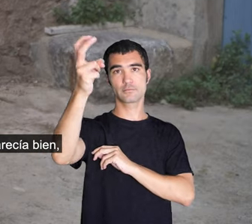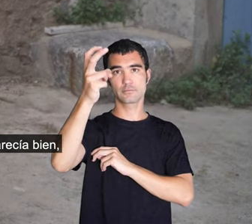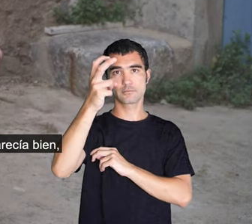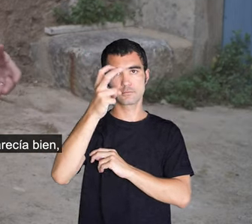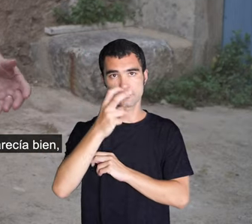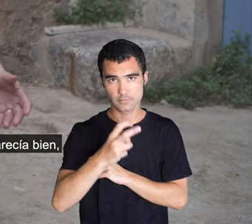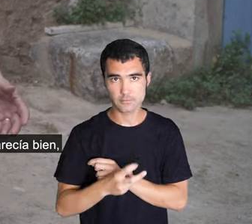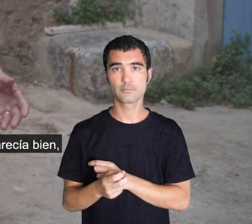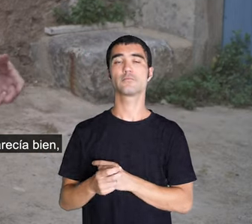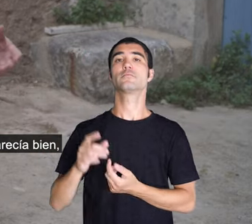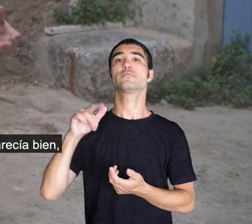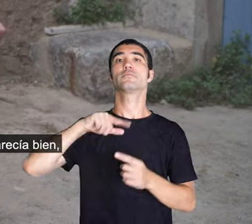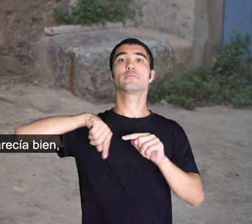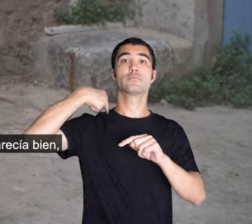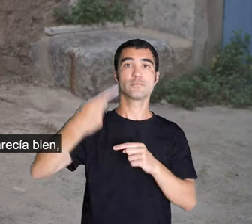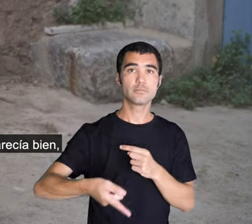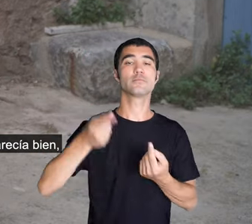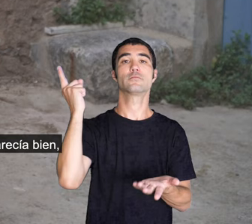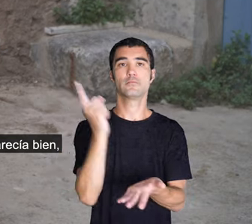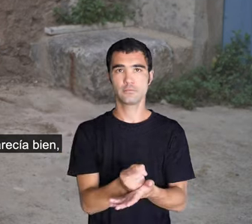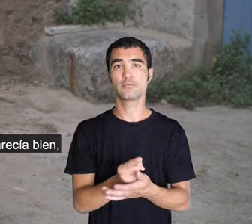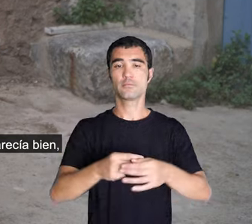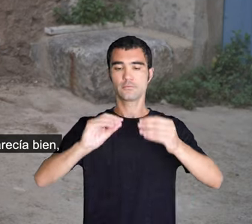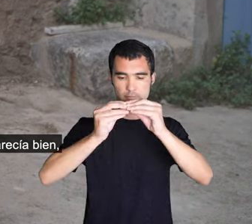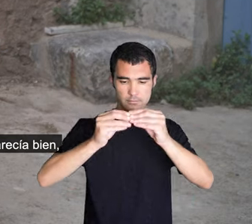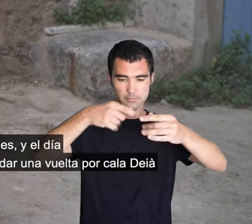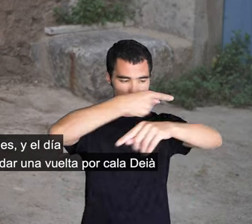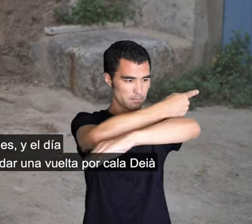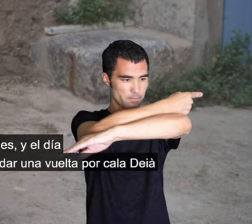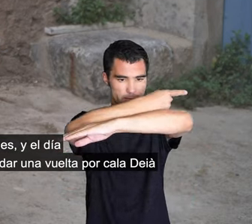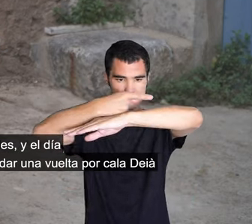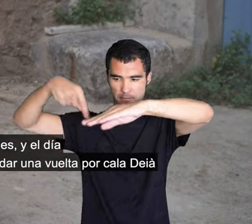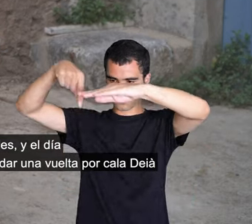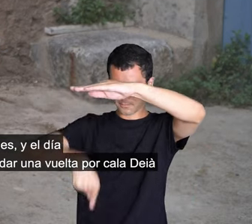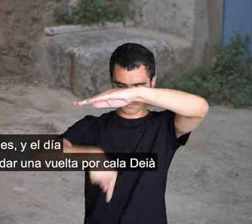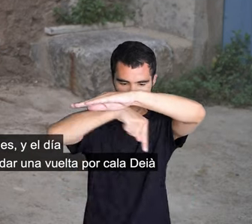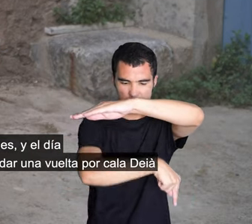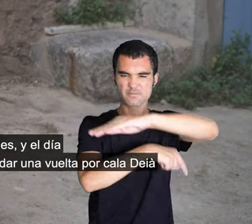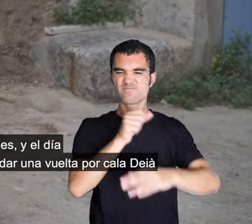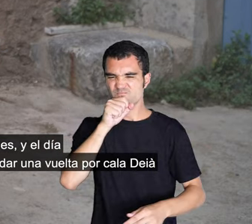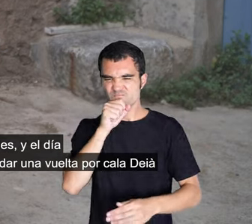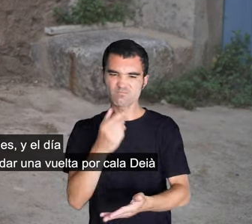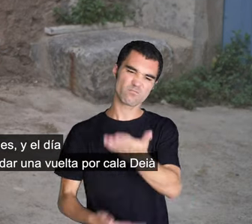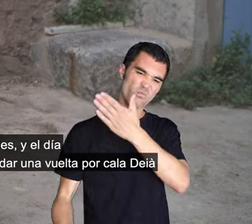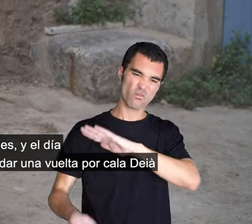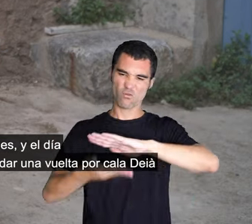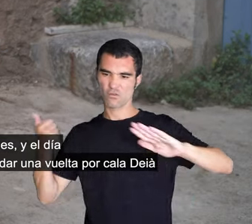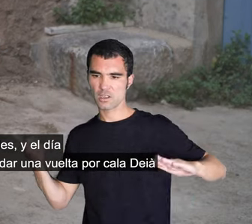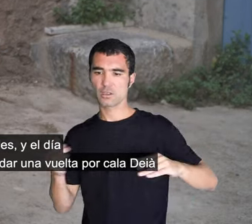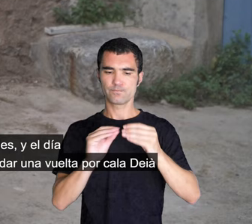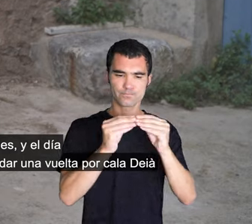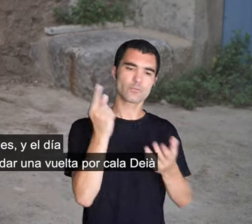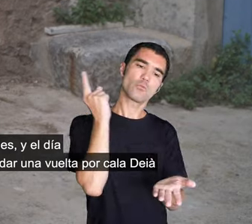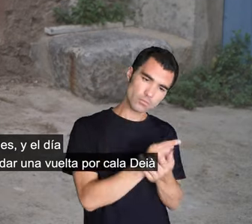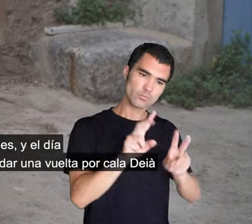tornava a venir, i després tornava a fer els palangres, llevàvem les que hi havia real, els tornàvem a